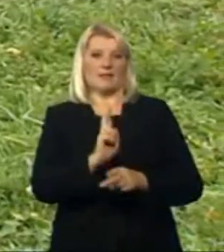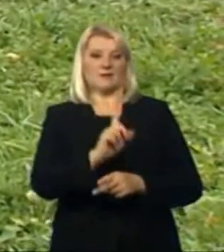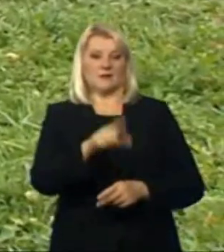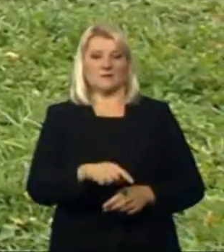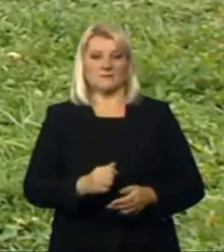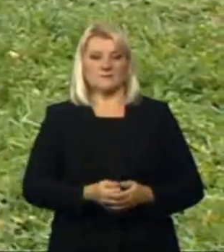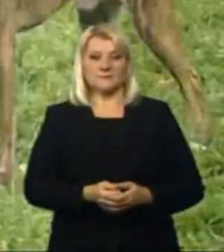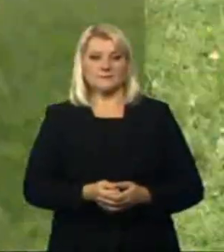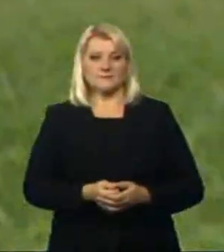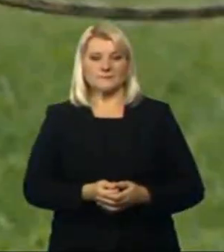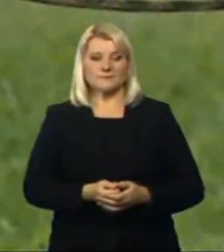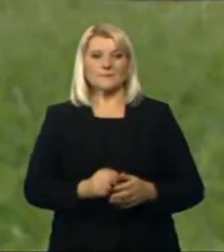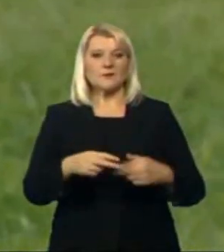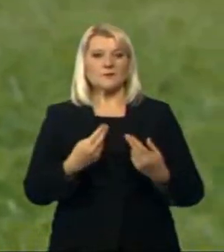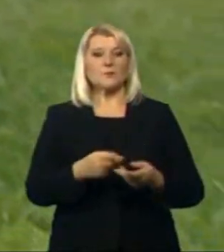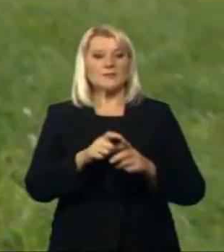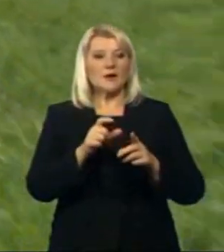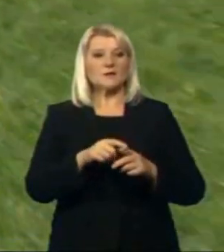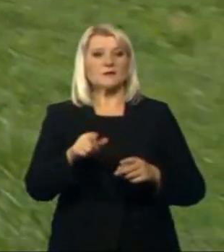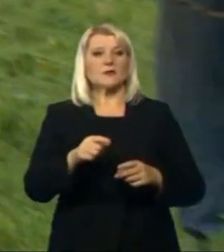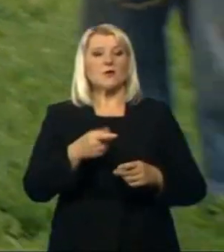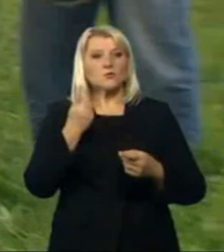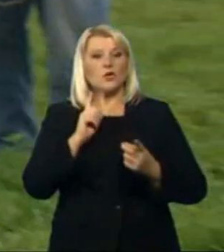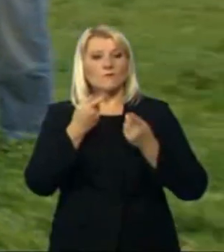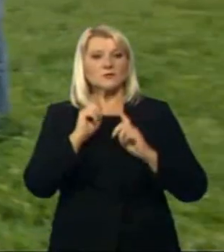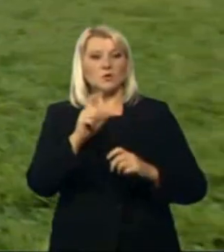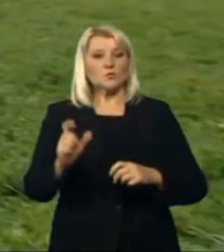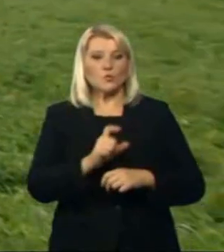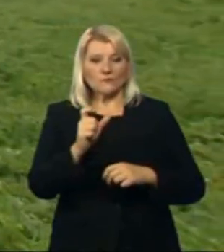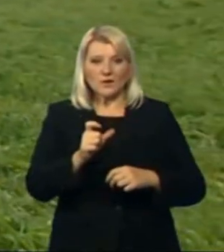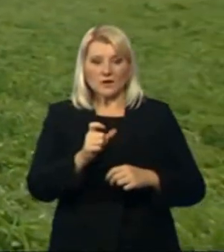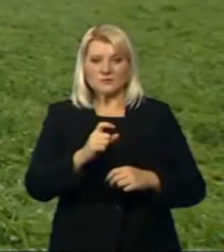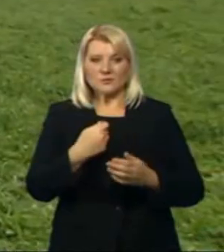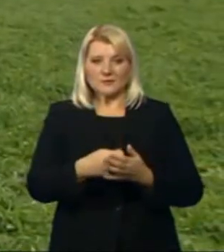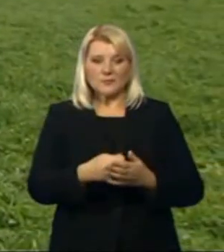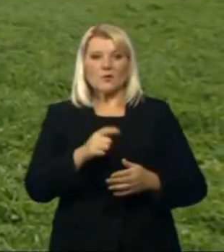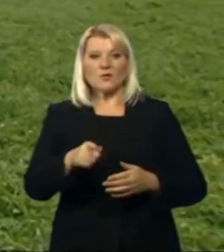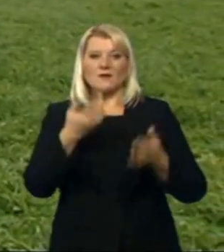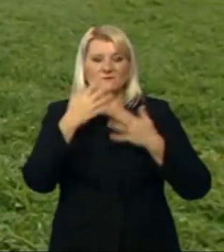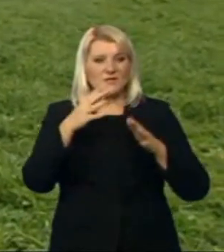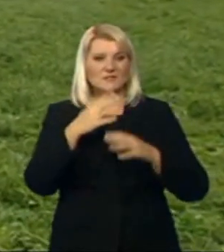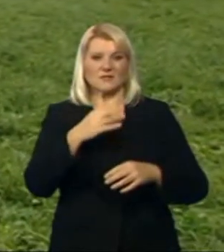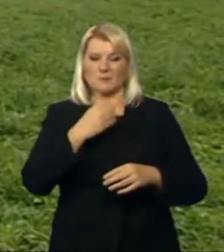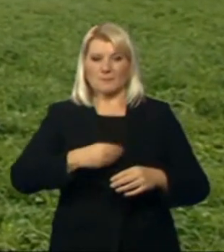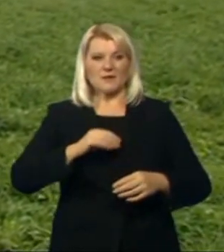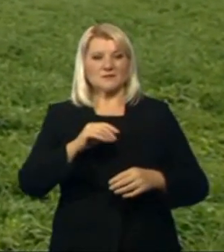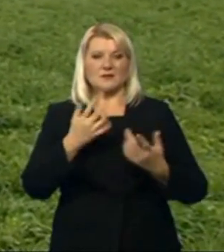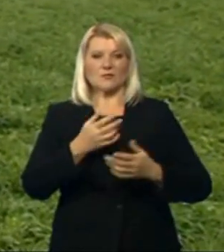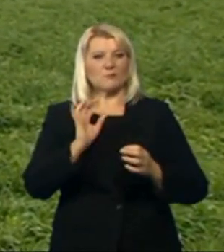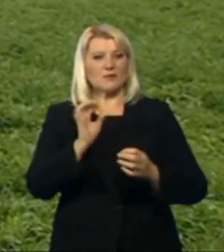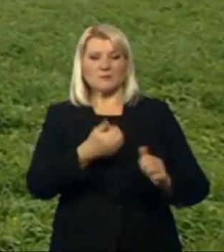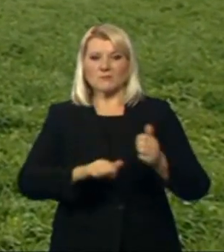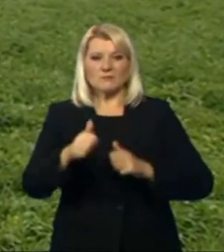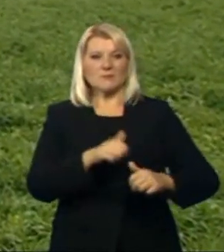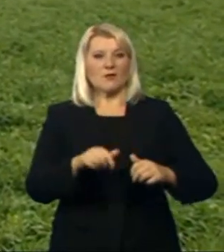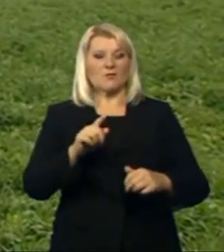ohlídal. Jmenuje se Dan a je to slovenský čuváč. Přátelé, je to veselý pejsek,